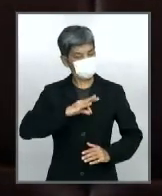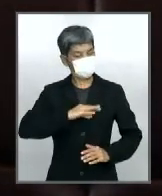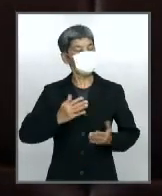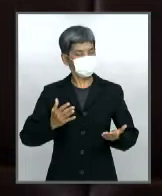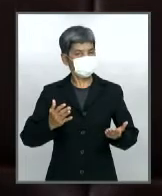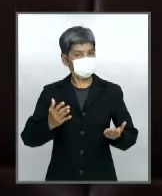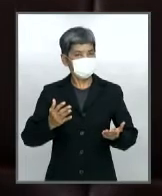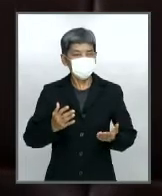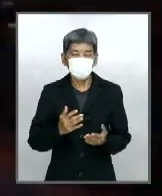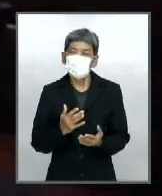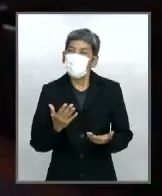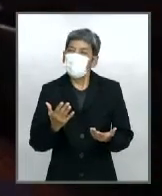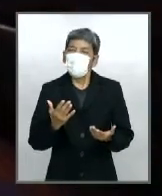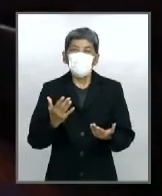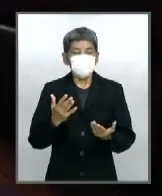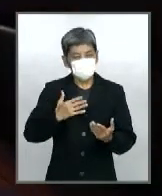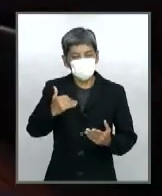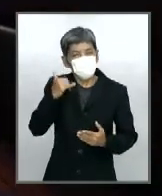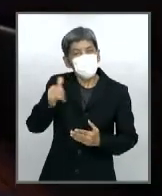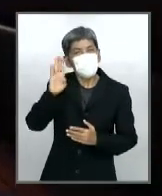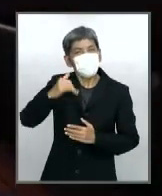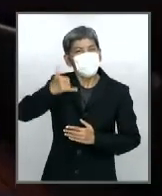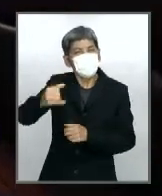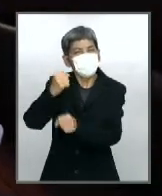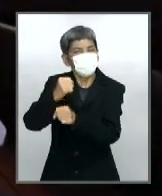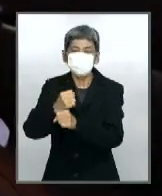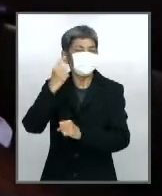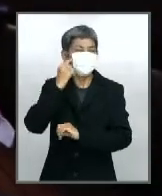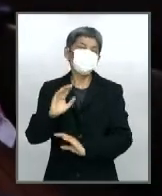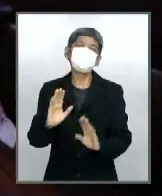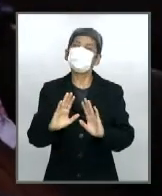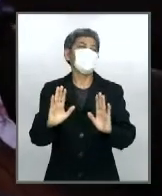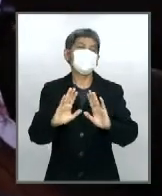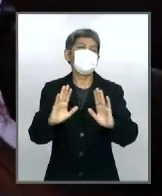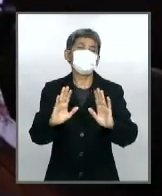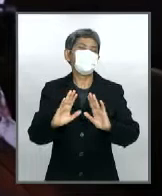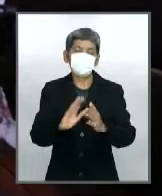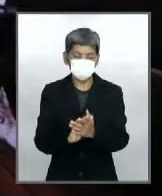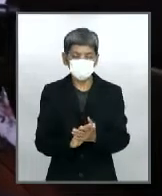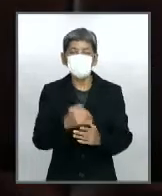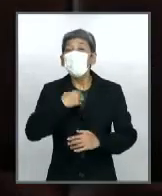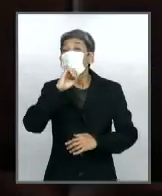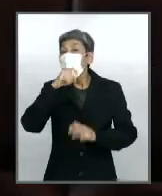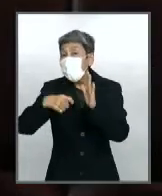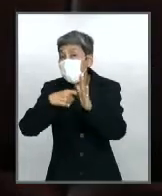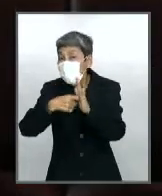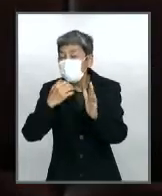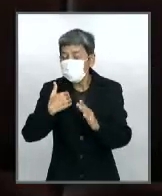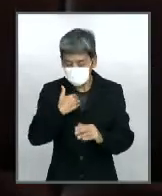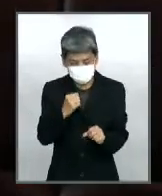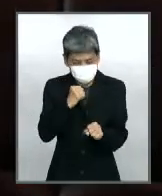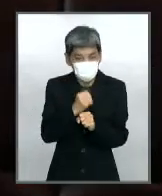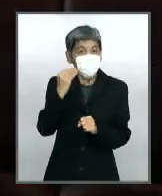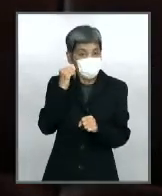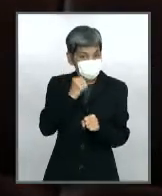ริ่มรู้สึกว่าการที่จะต้องเข้ามาทำงานในออฟฟิศอะมันไม่จำเป็นอีกต่อไปเขาบอกงี้ว่าการ